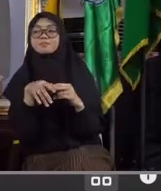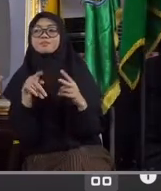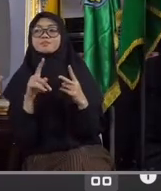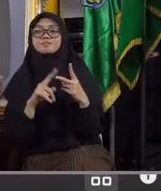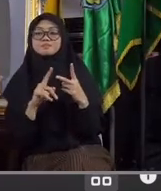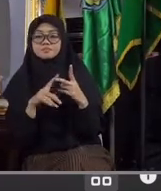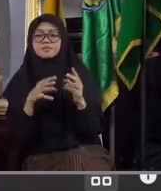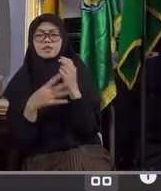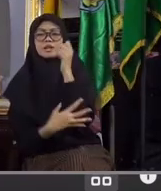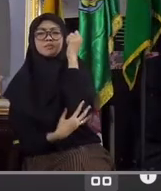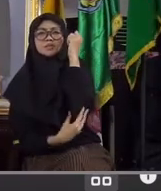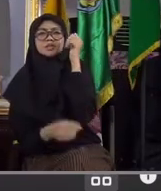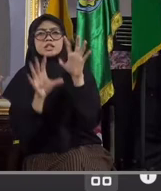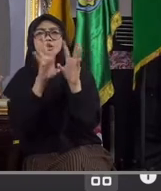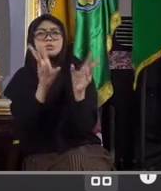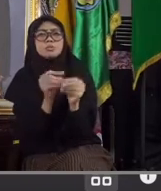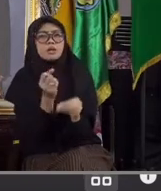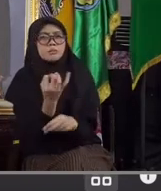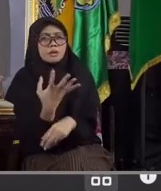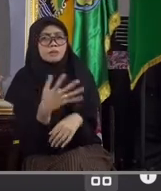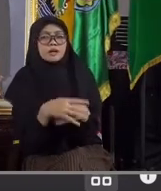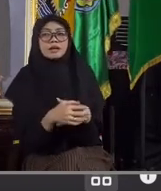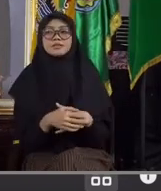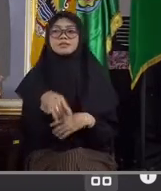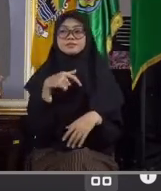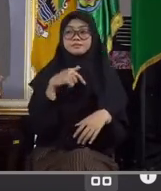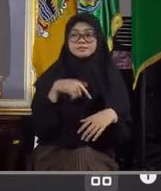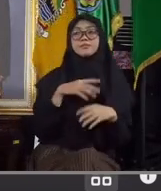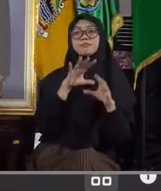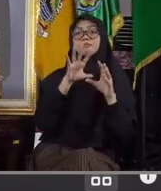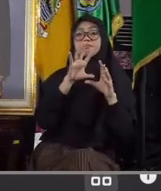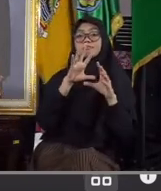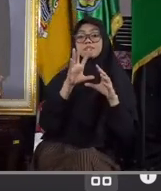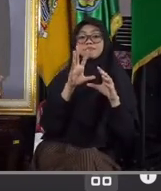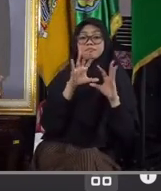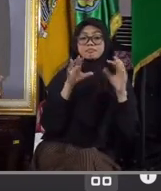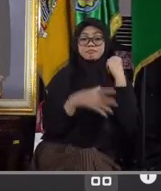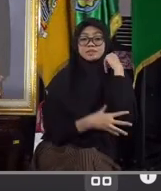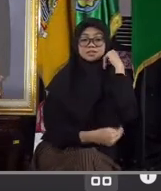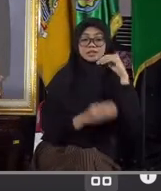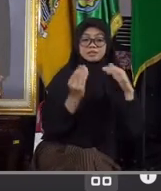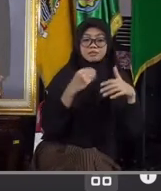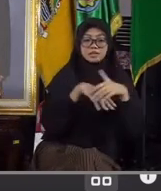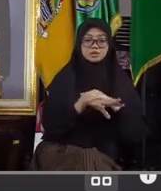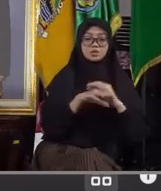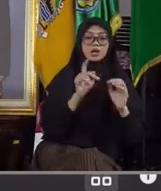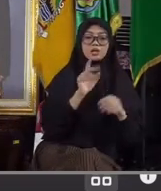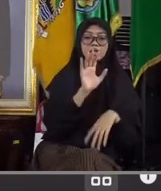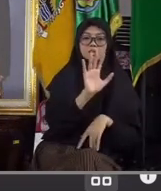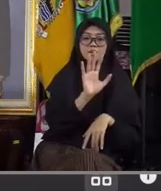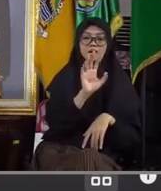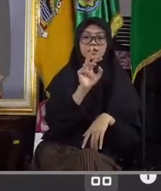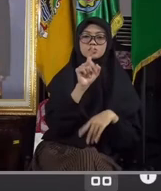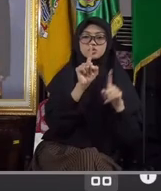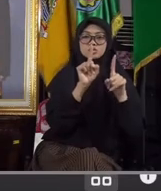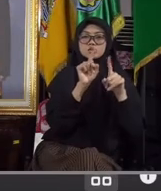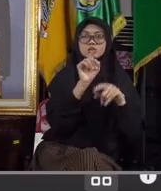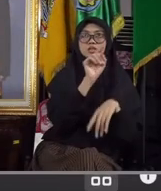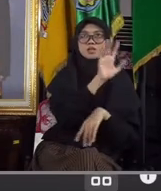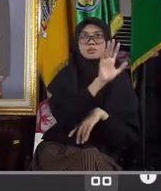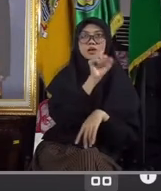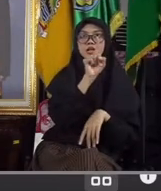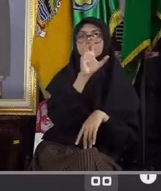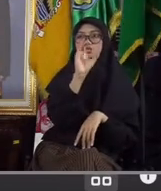Warga miskin jumlahnya berapa? Yang masuk di BDT itu ada 510 orang